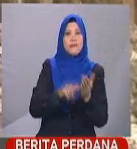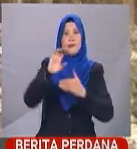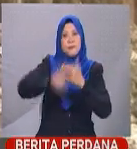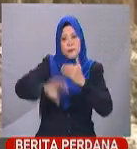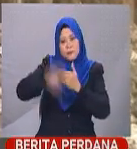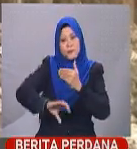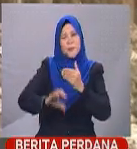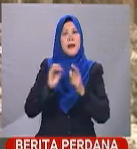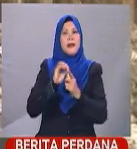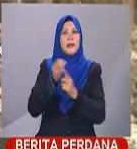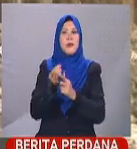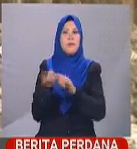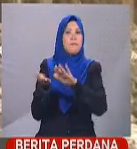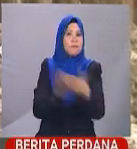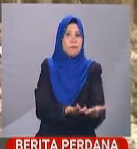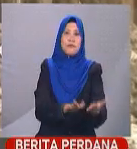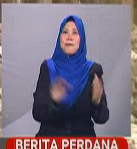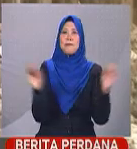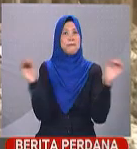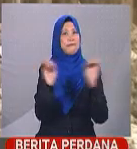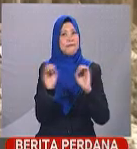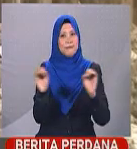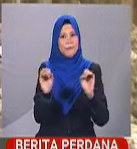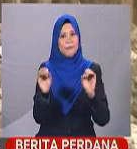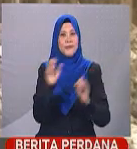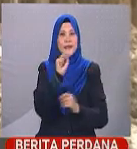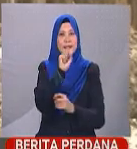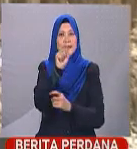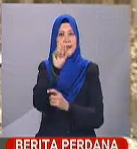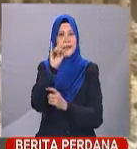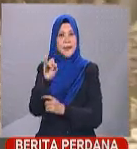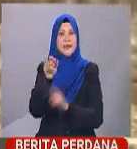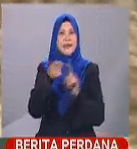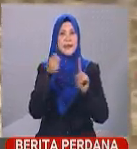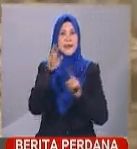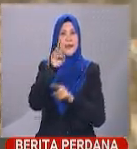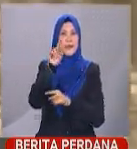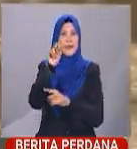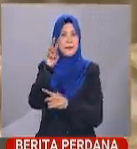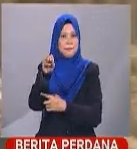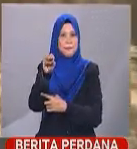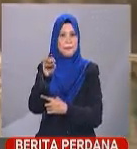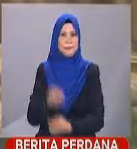kecederaan atau kemalangan jiwa dilaporkan. Siti Aisyah Cik P, RTM.